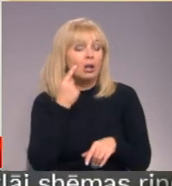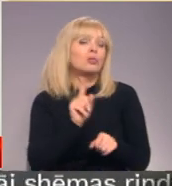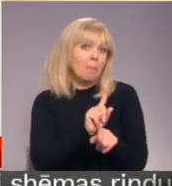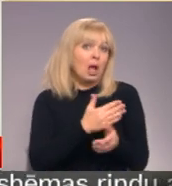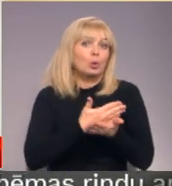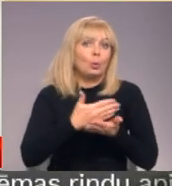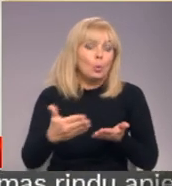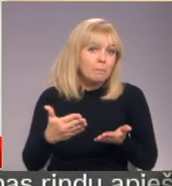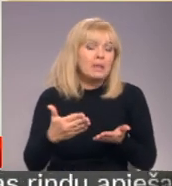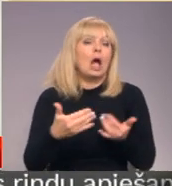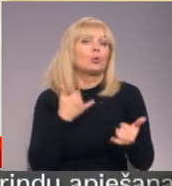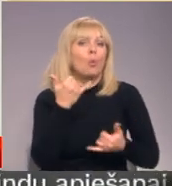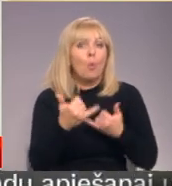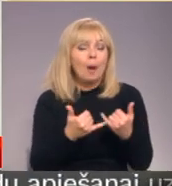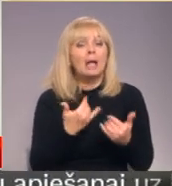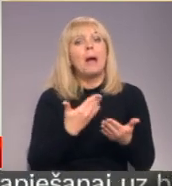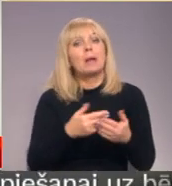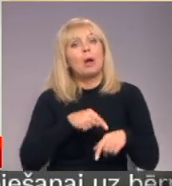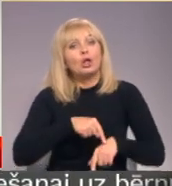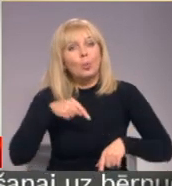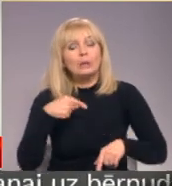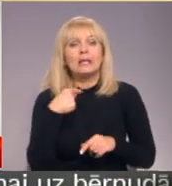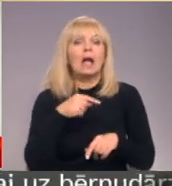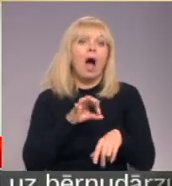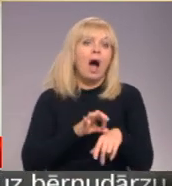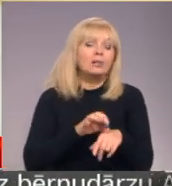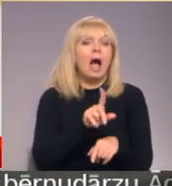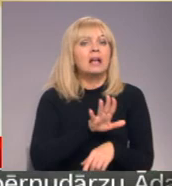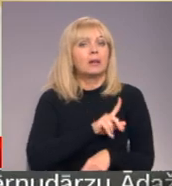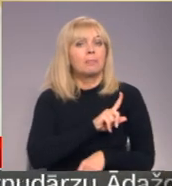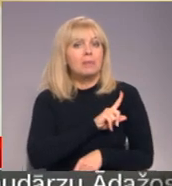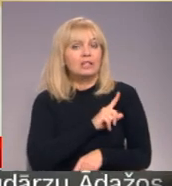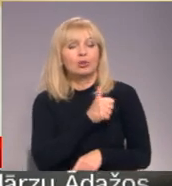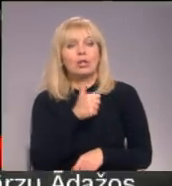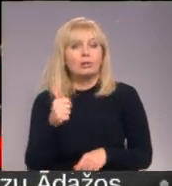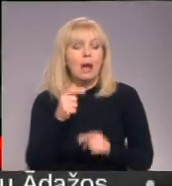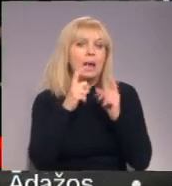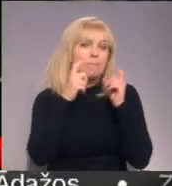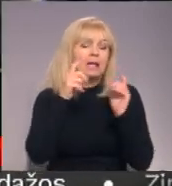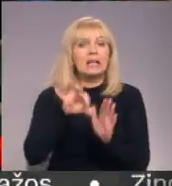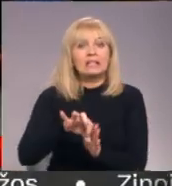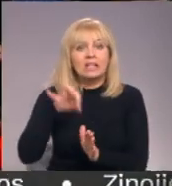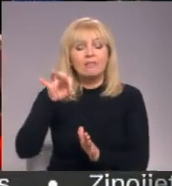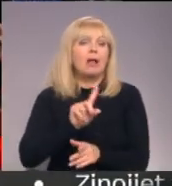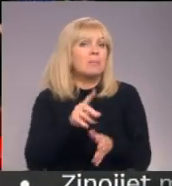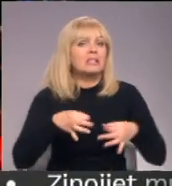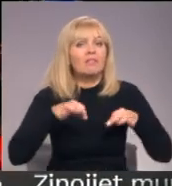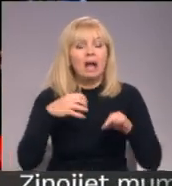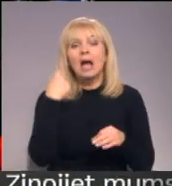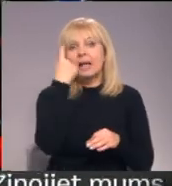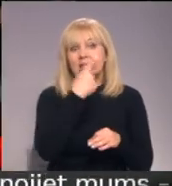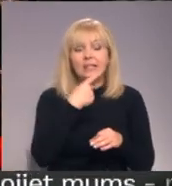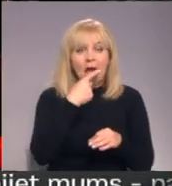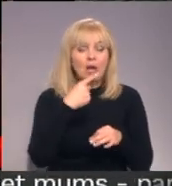kopt kā taukainu. Ja jums ir jūtīga āda, esiet varbūt piesardzīgāki tīpaši ar maskas izvēli. Svarīgi ir seju